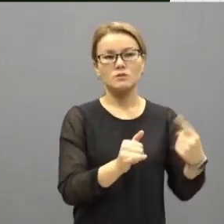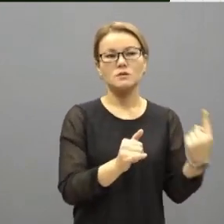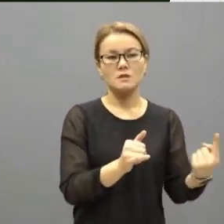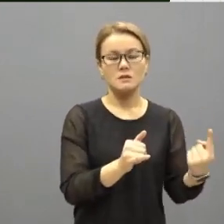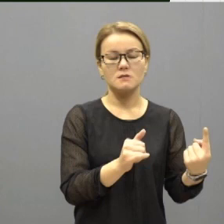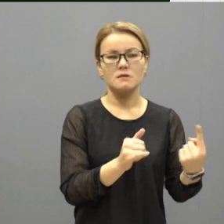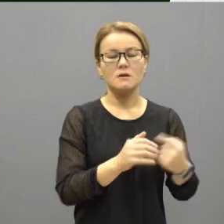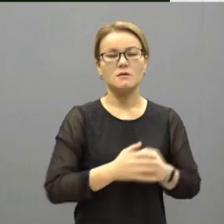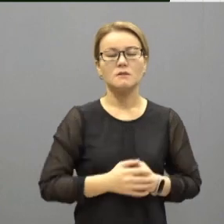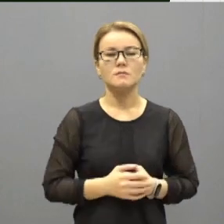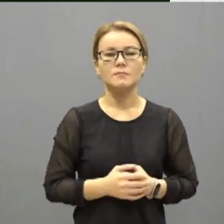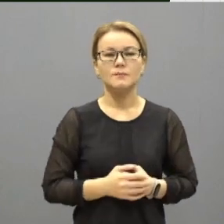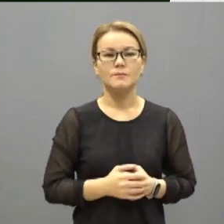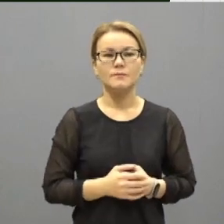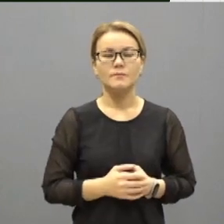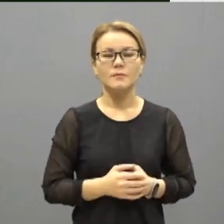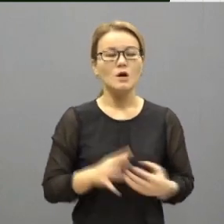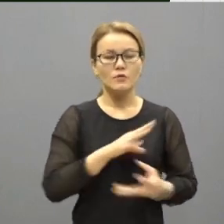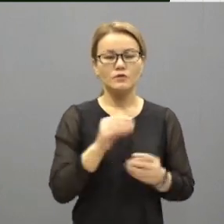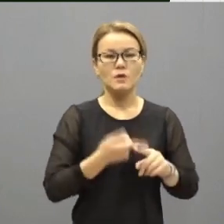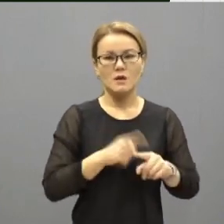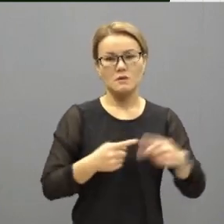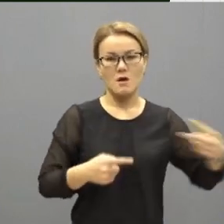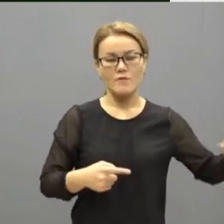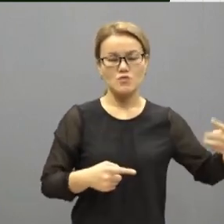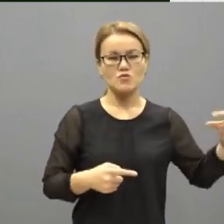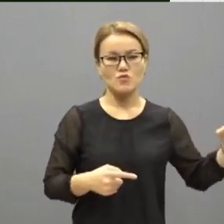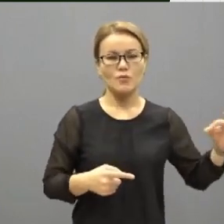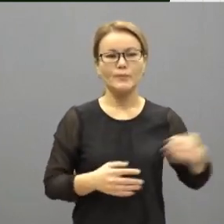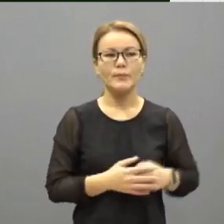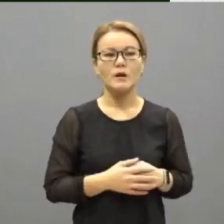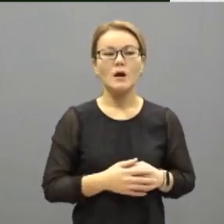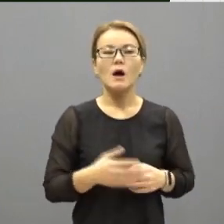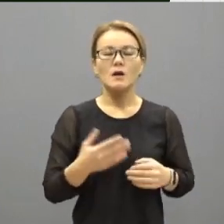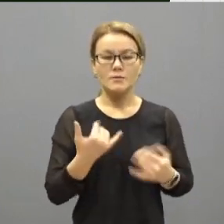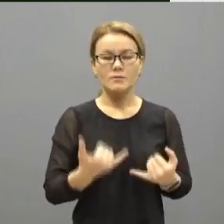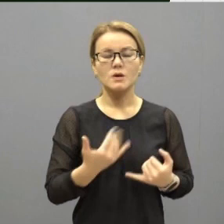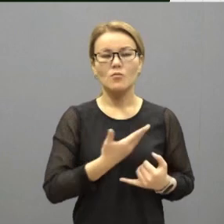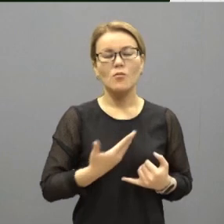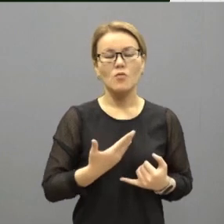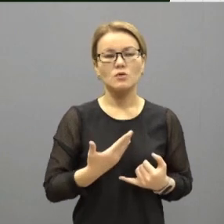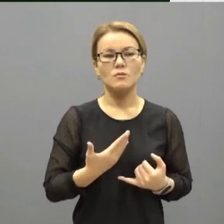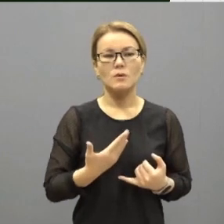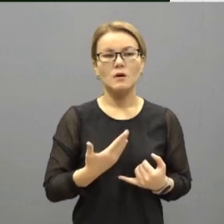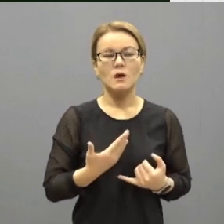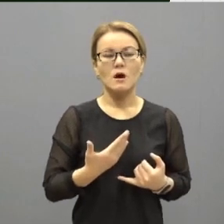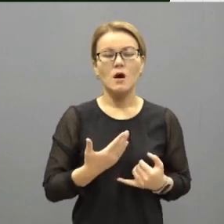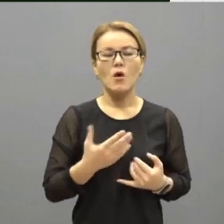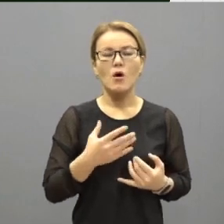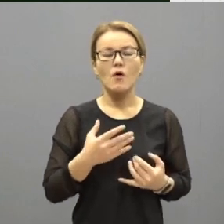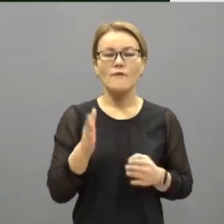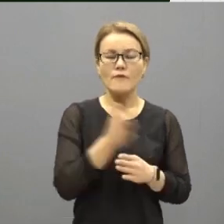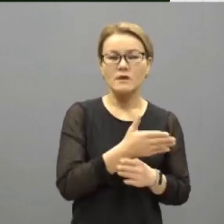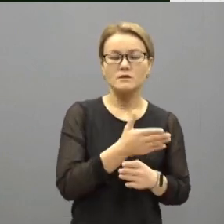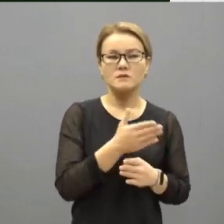y минус 1. Все это равно 0. Теперь мы можем опять вынести общий множитель y